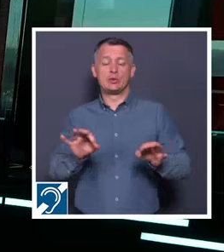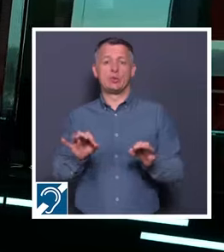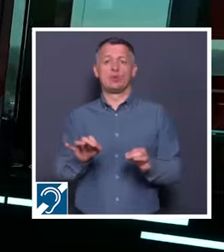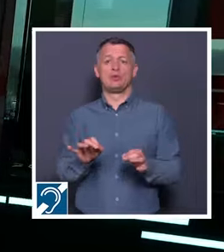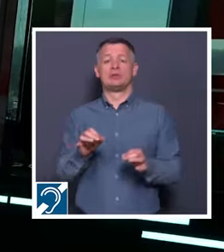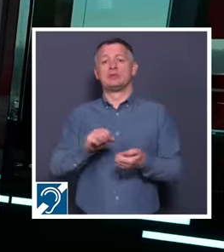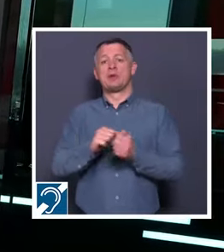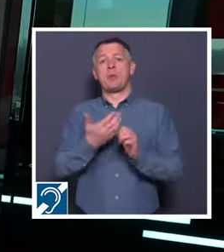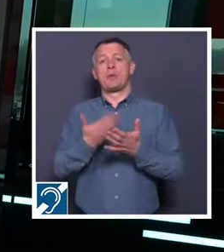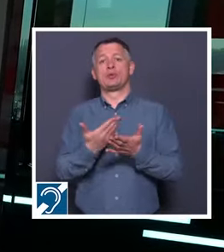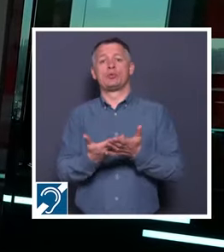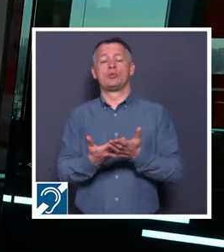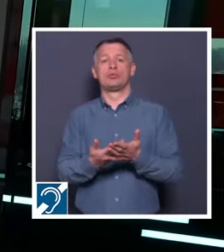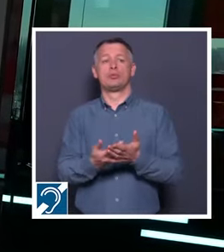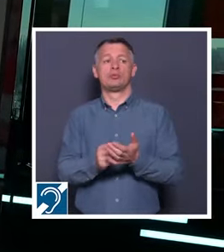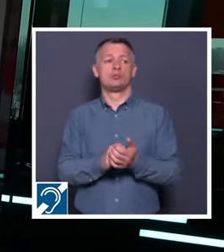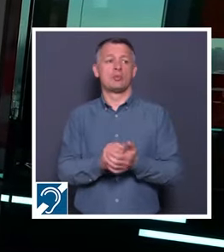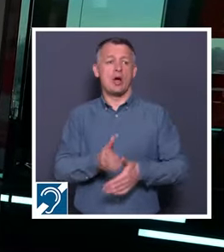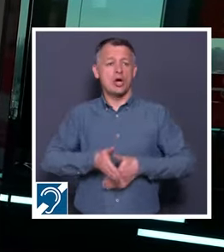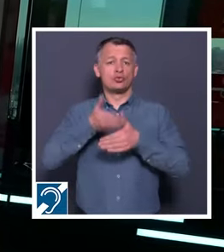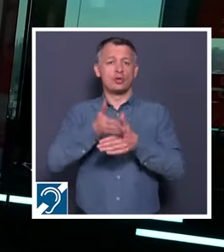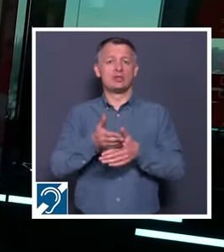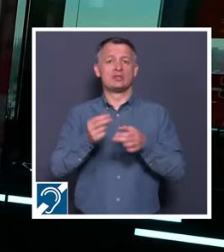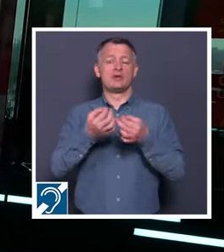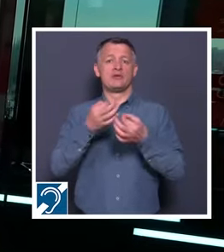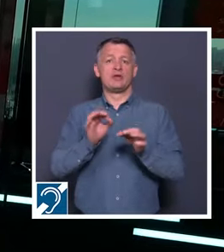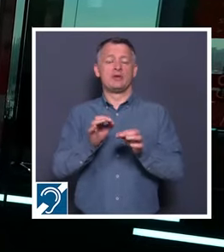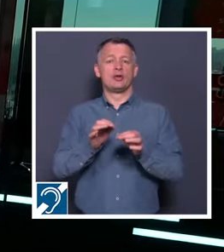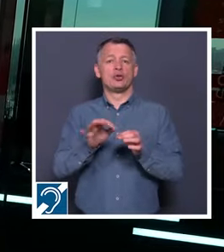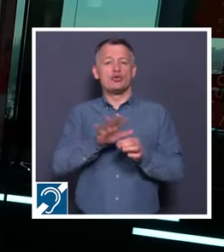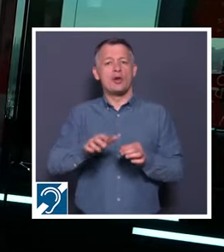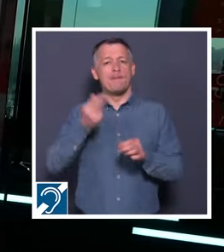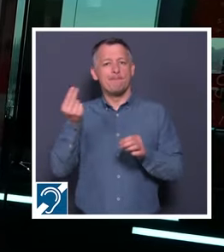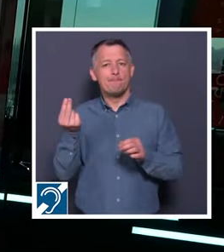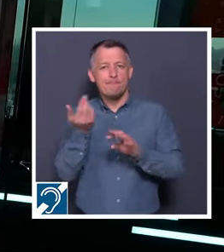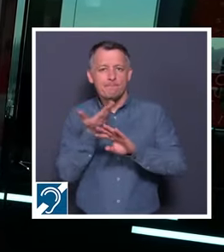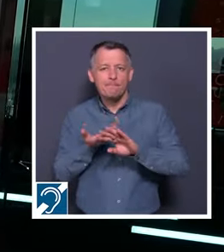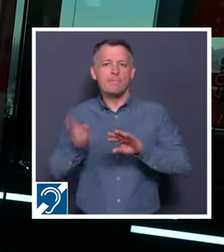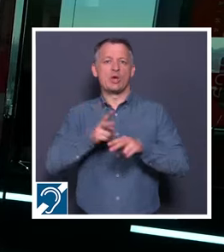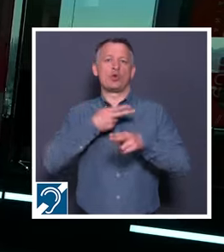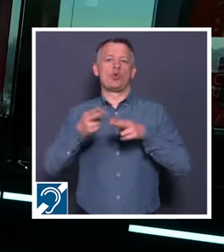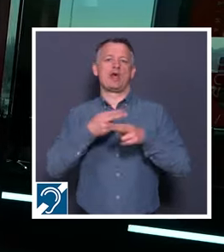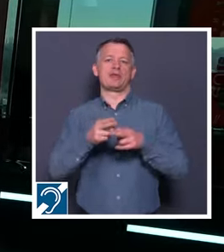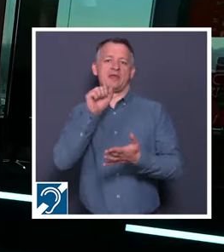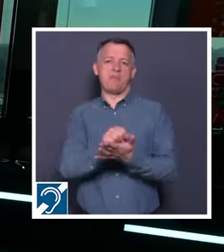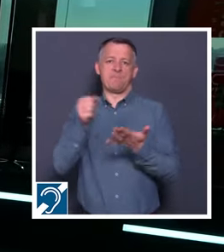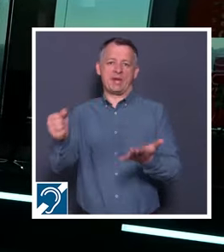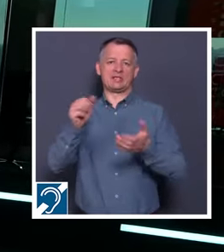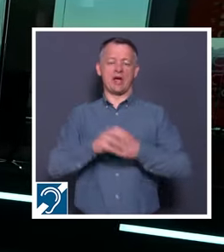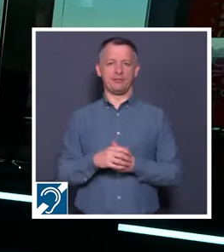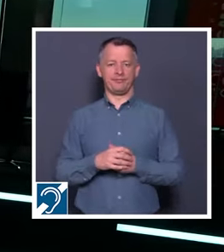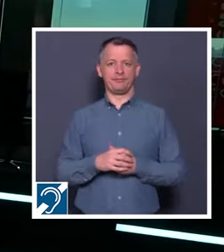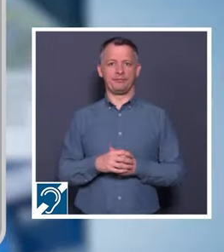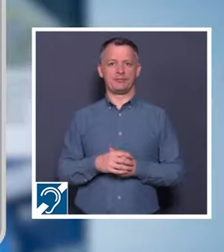a contribui la un mediu mai curat în această perspectivă? Eu cred că sunt